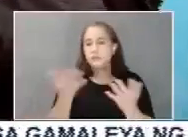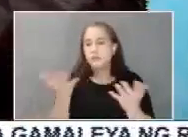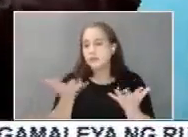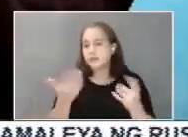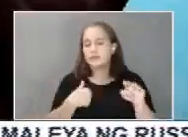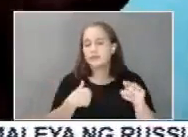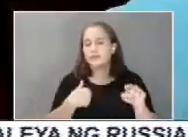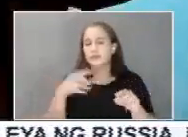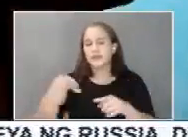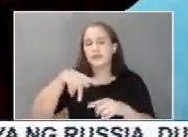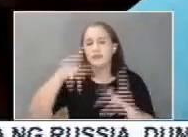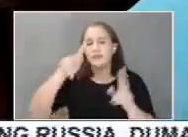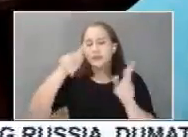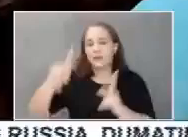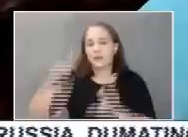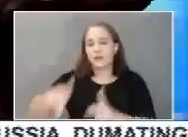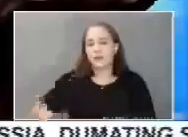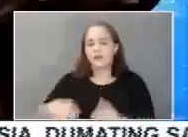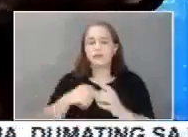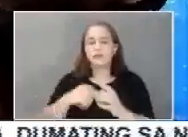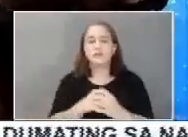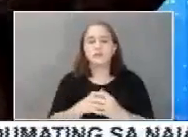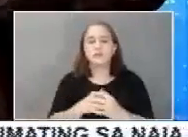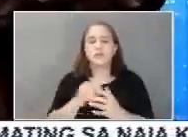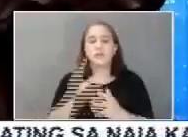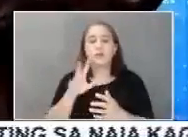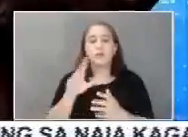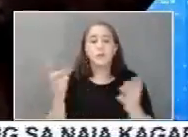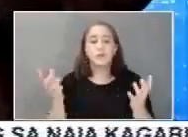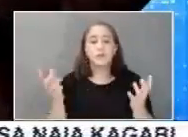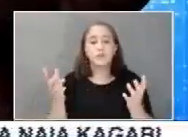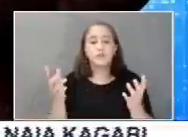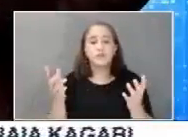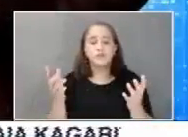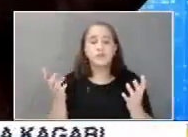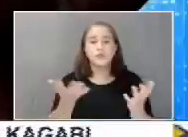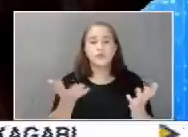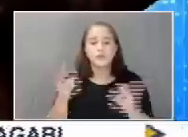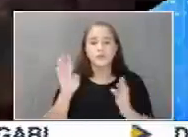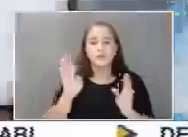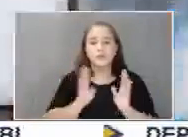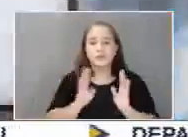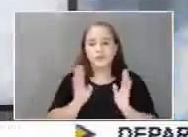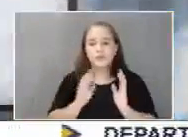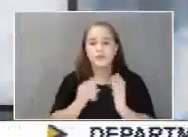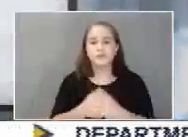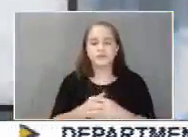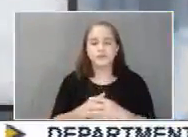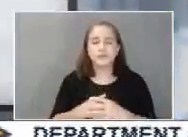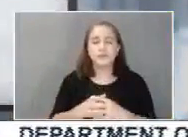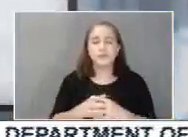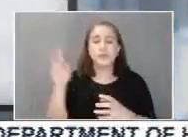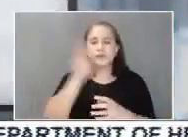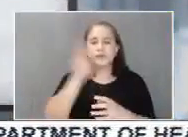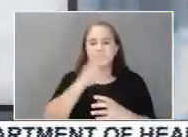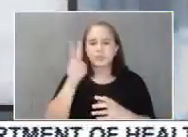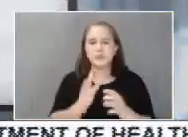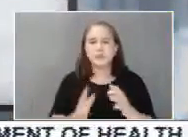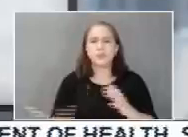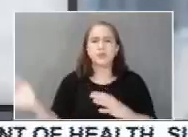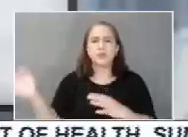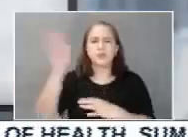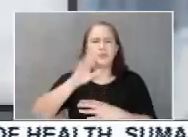flash floods and landslides na maaaring idulot ng mga nasabing pag-ulan. Naitala kahapon ng PAGASA, May 12,